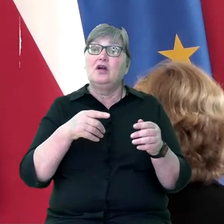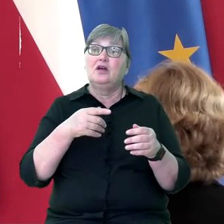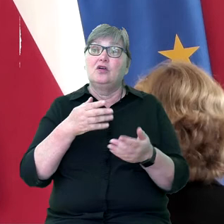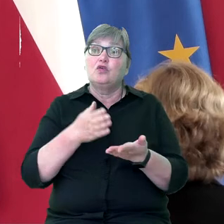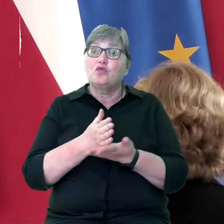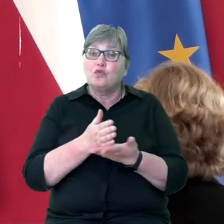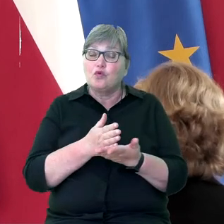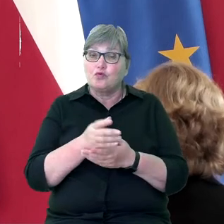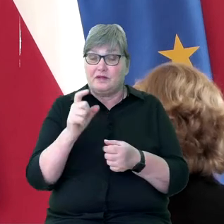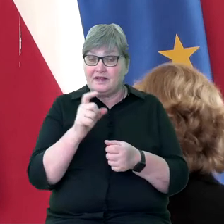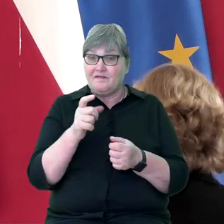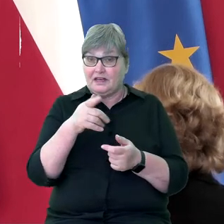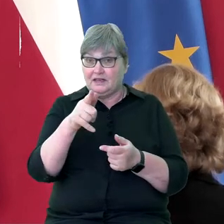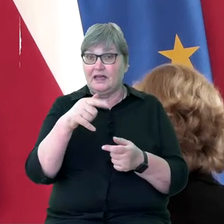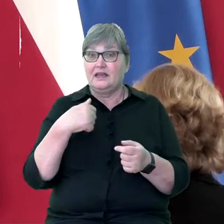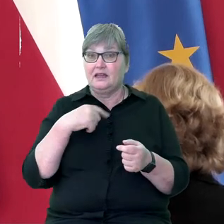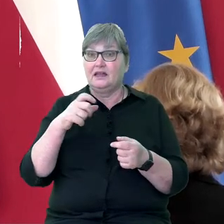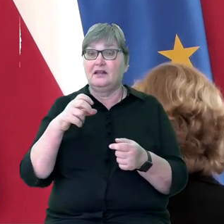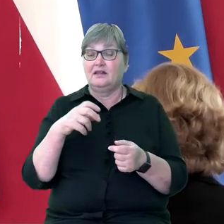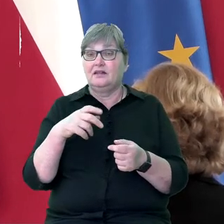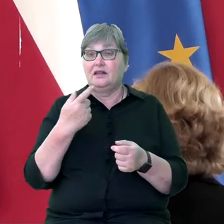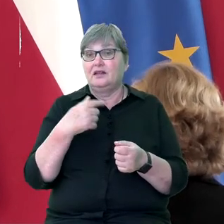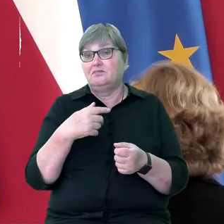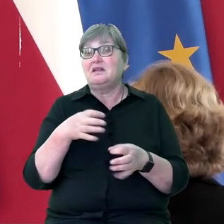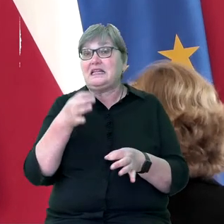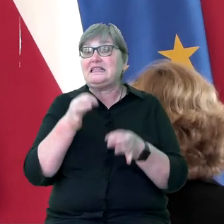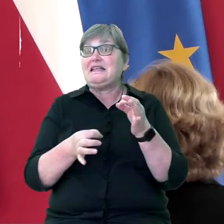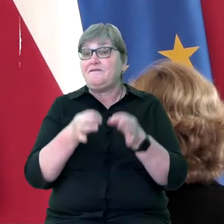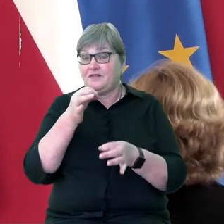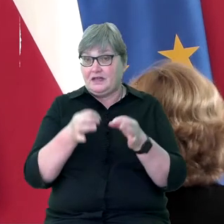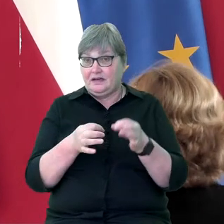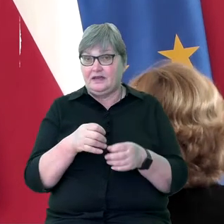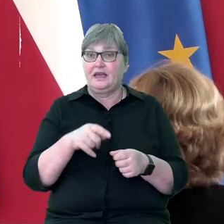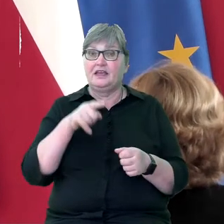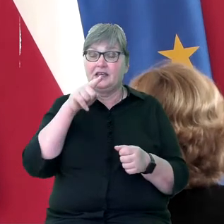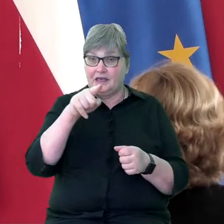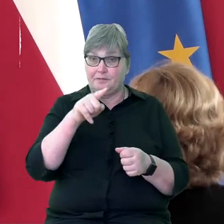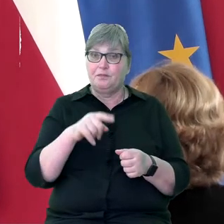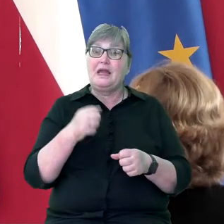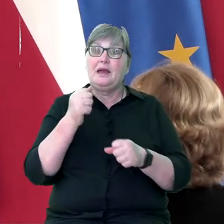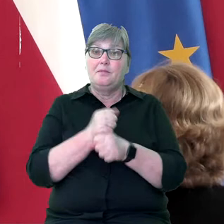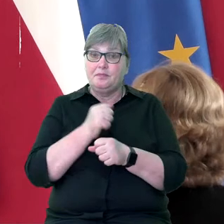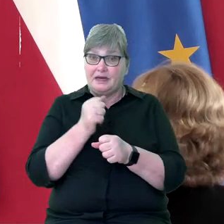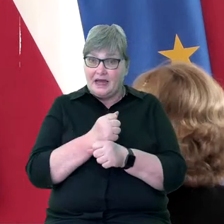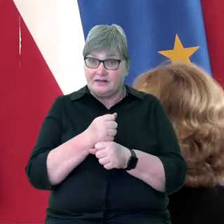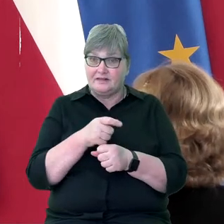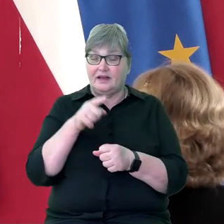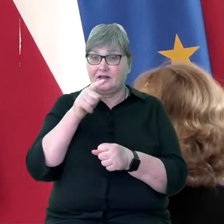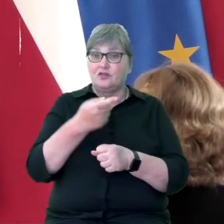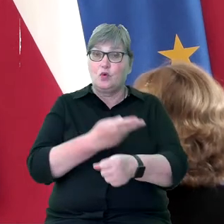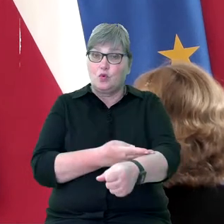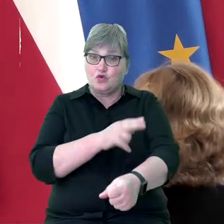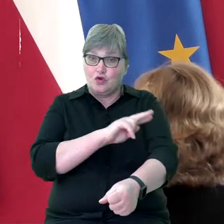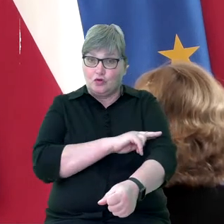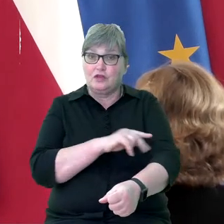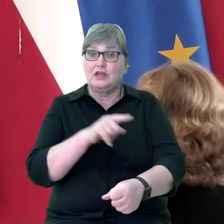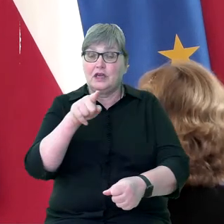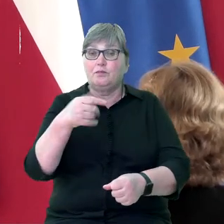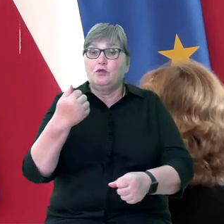Zgodnie z tymi przepisami stosunek pracy z urzędnikiem nawiązywał się na podstawie prawa publicznego w postaci